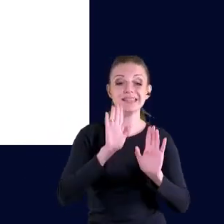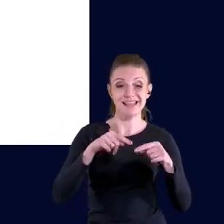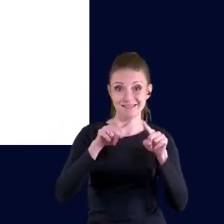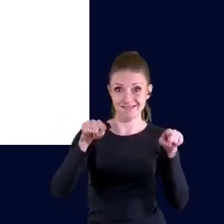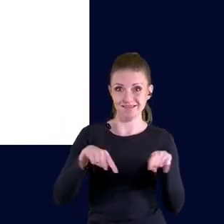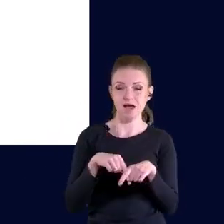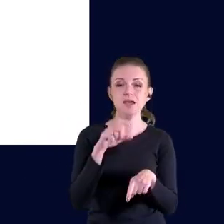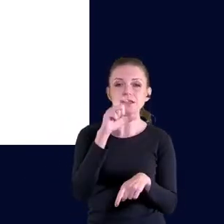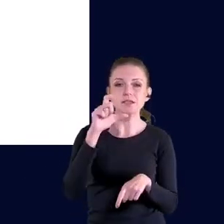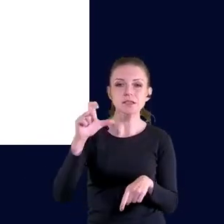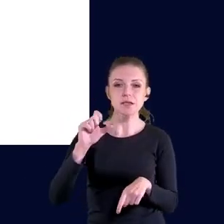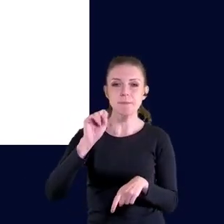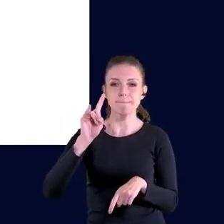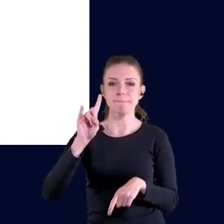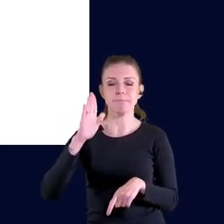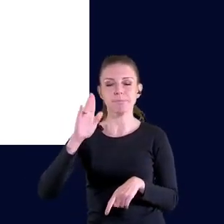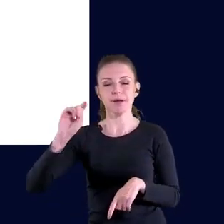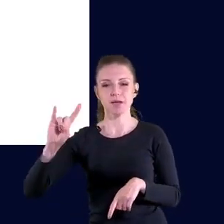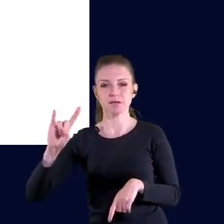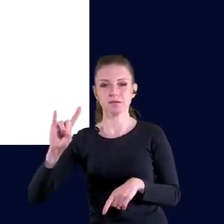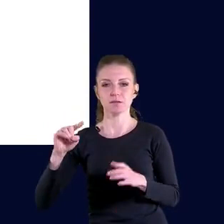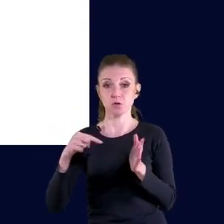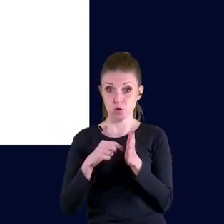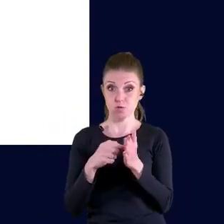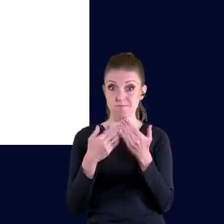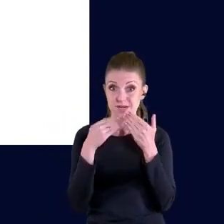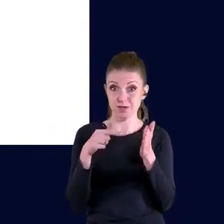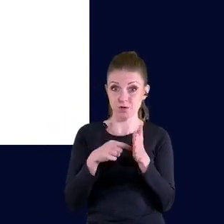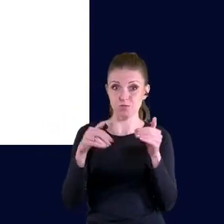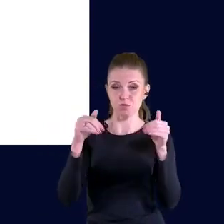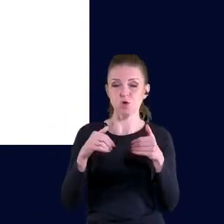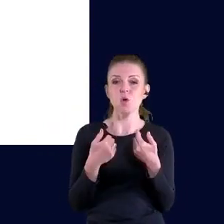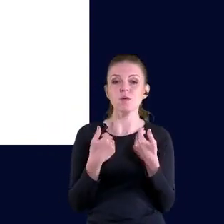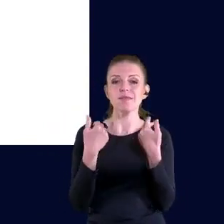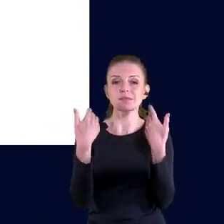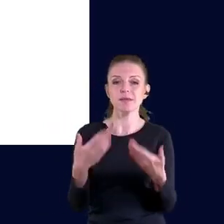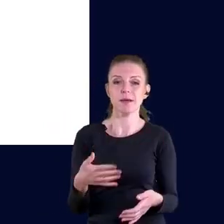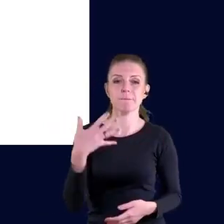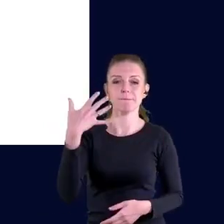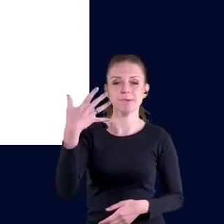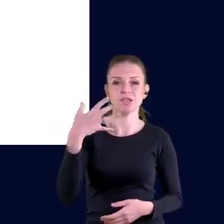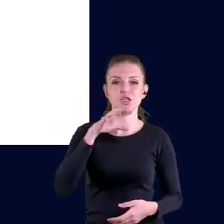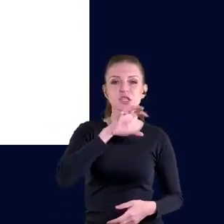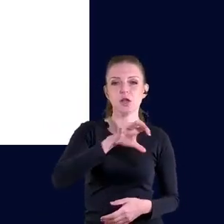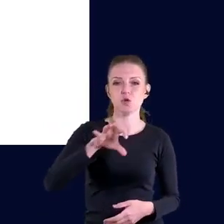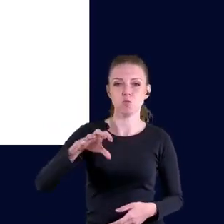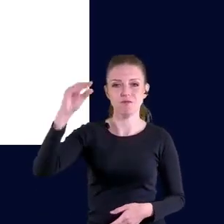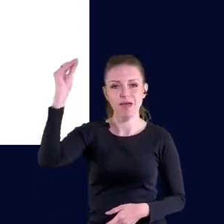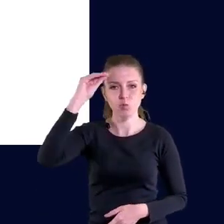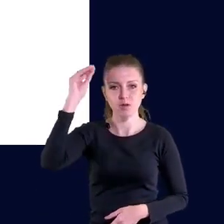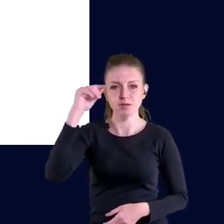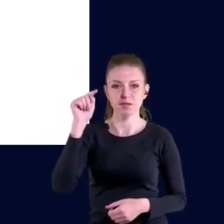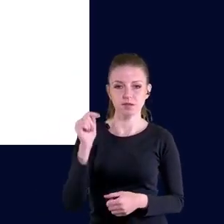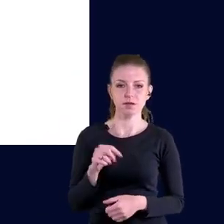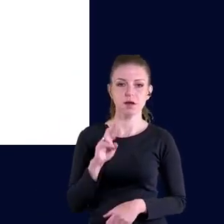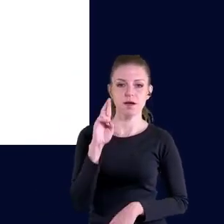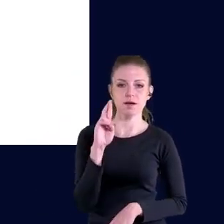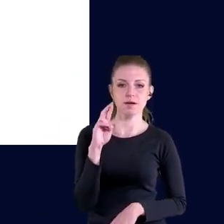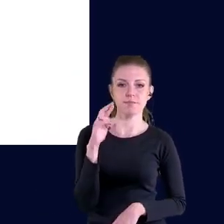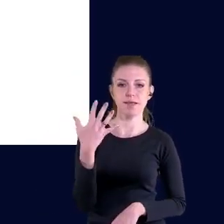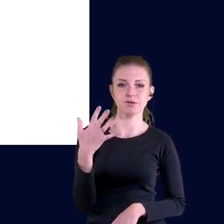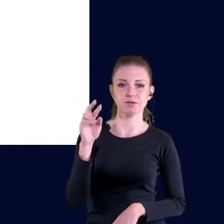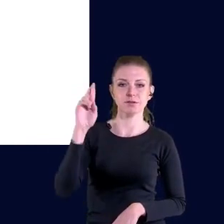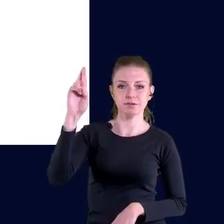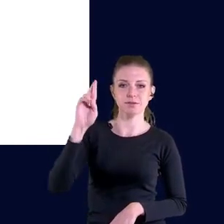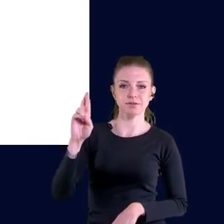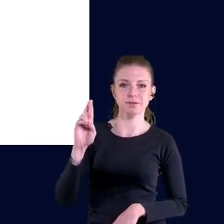i Umożliwia ona jak to państwo widzą to sławne 5er otwartych zasobów edukacyjnych one są opisane tutaj na na tym